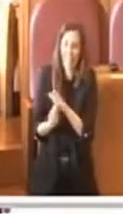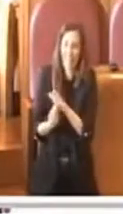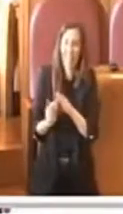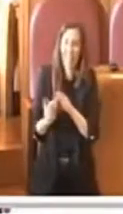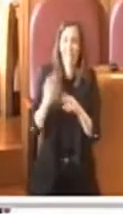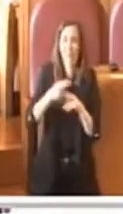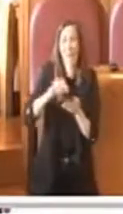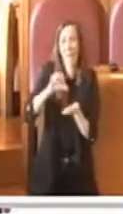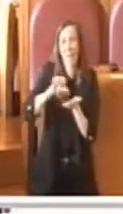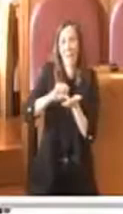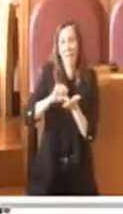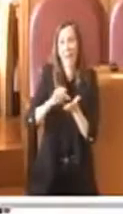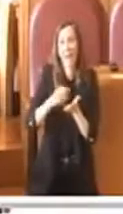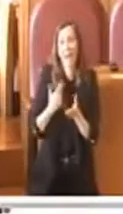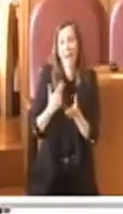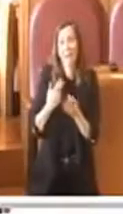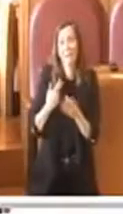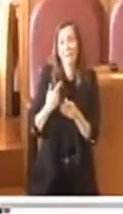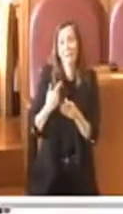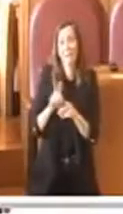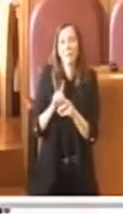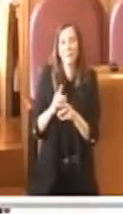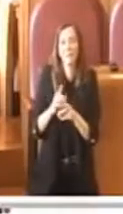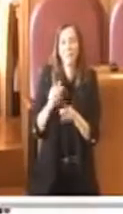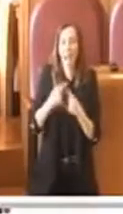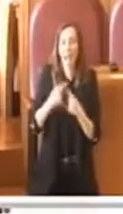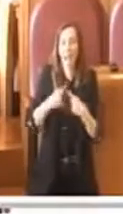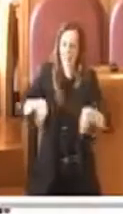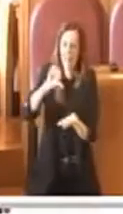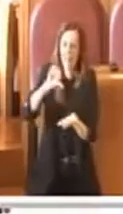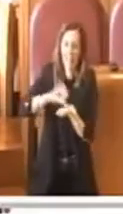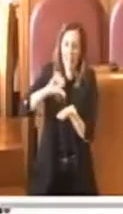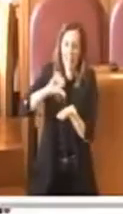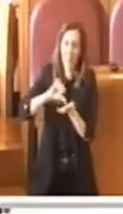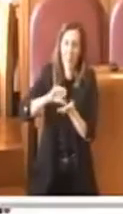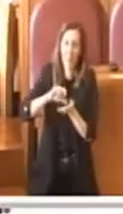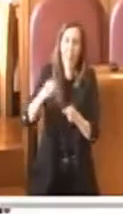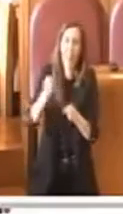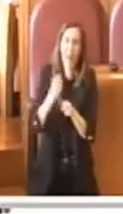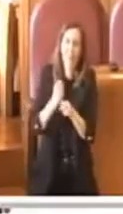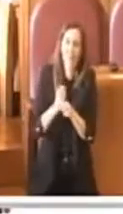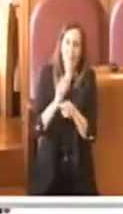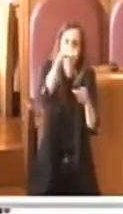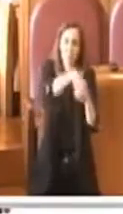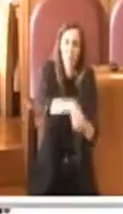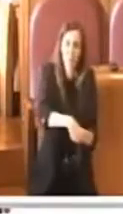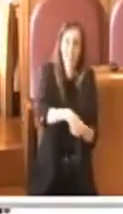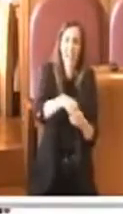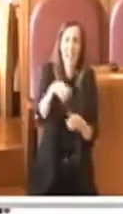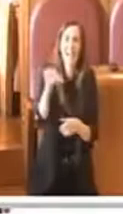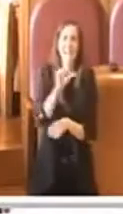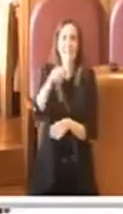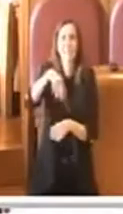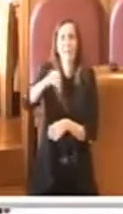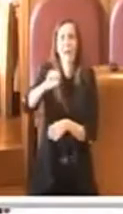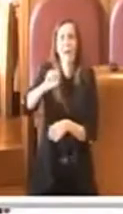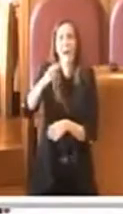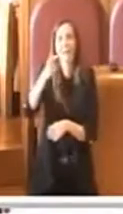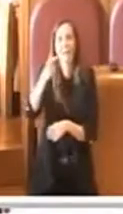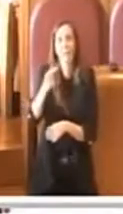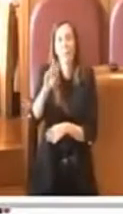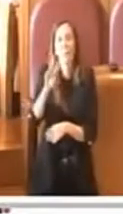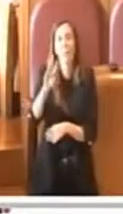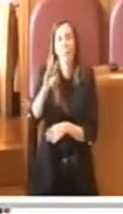Roma Capitale, e in questo caso parliamo dei dipendenti dell'Assemblea Capitolina. E lo smart working è stato un